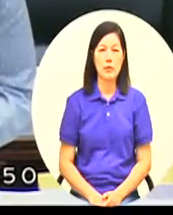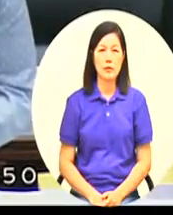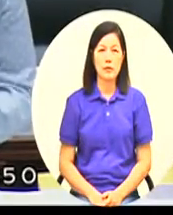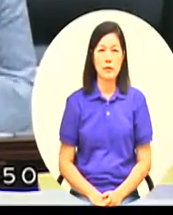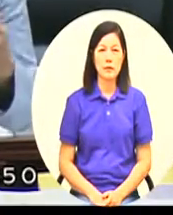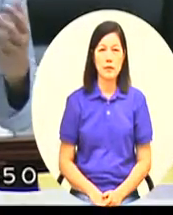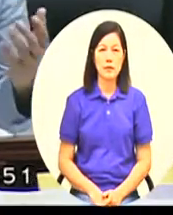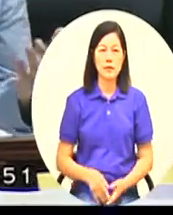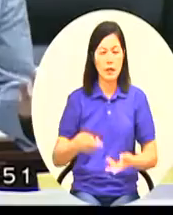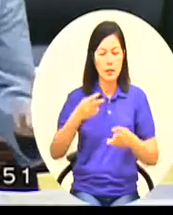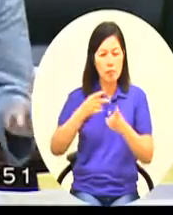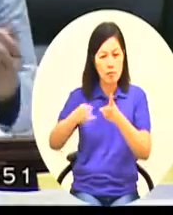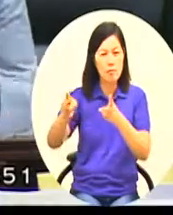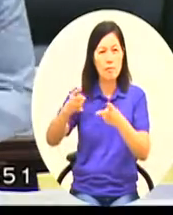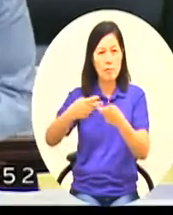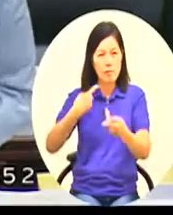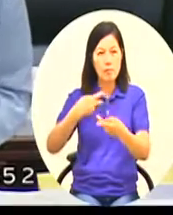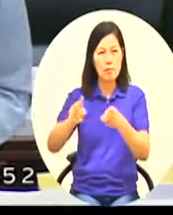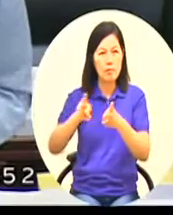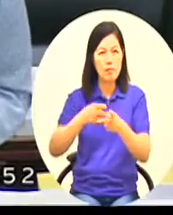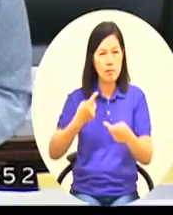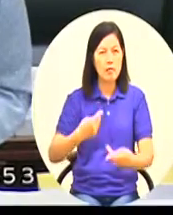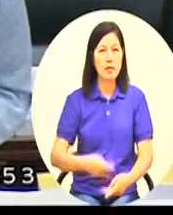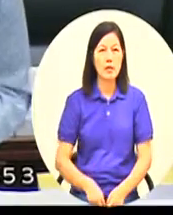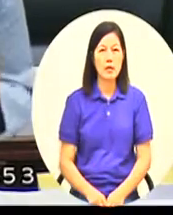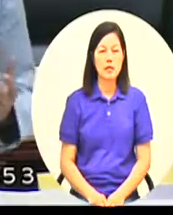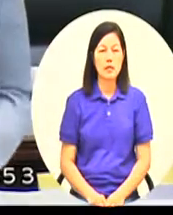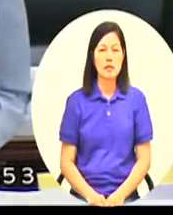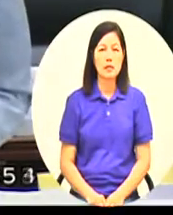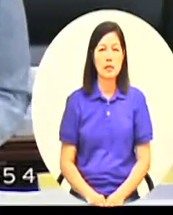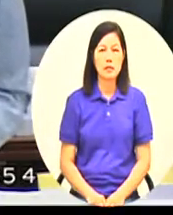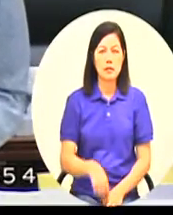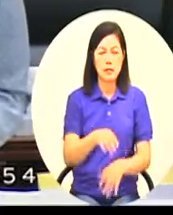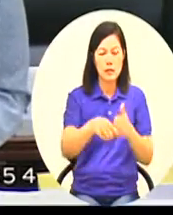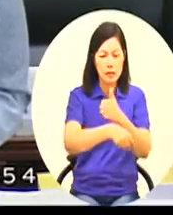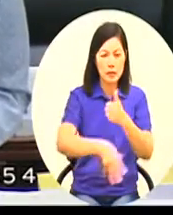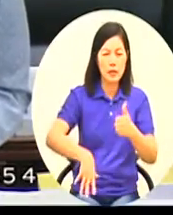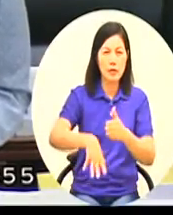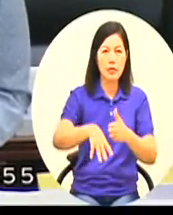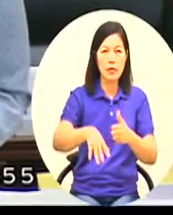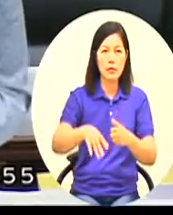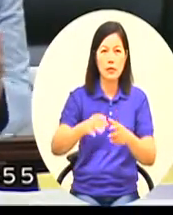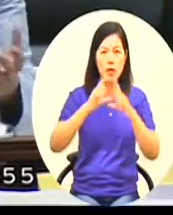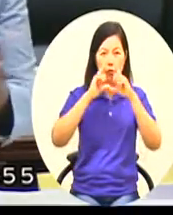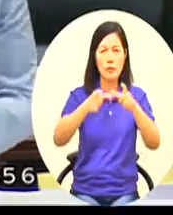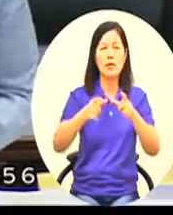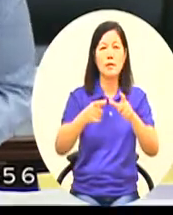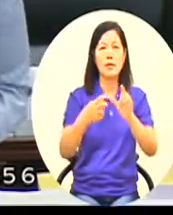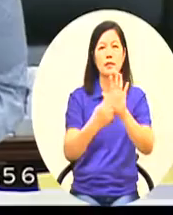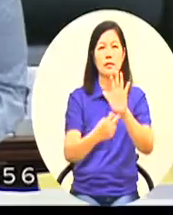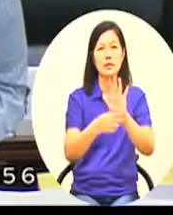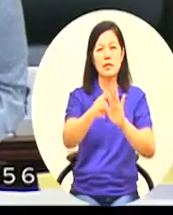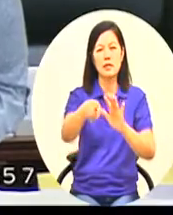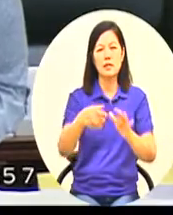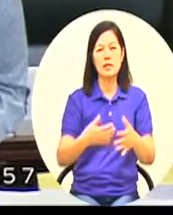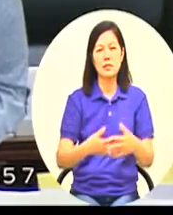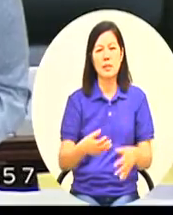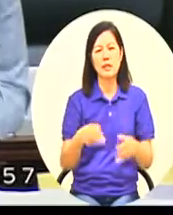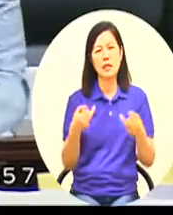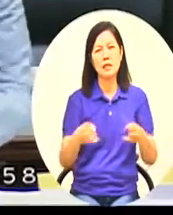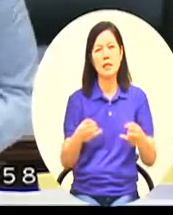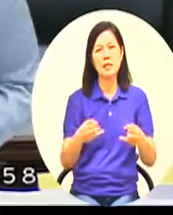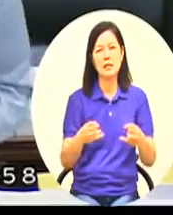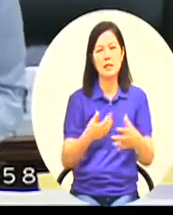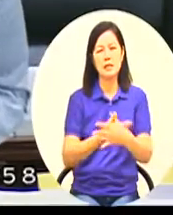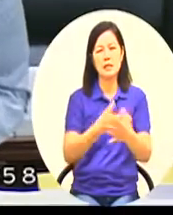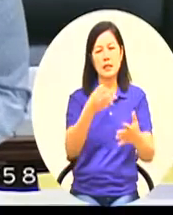中我们的相关单位给他们的答案都是你们已经有领了绩效奖金了怎